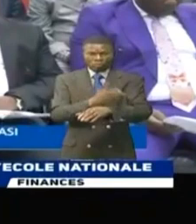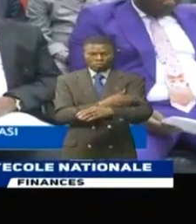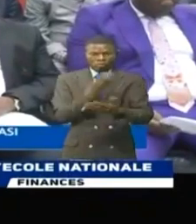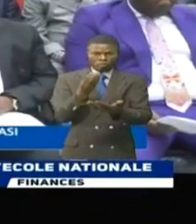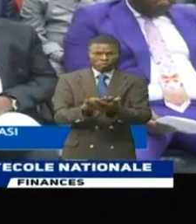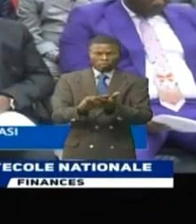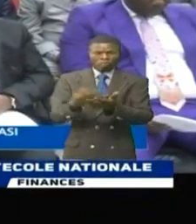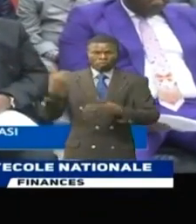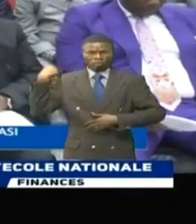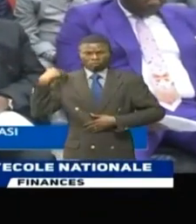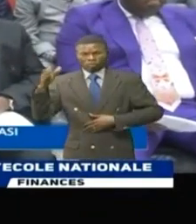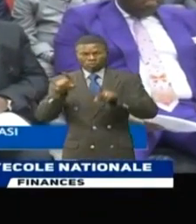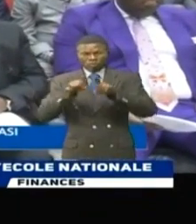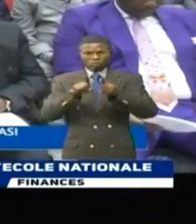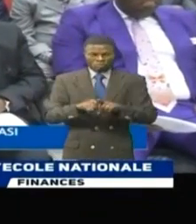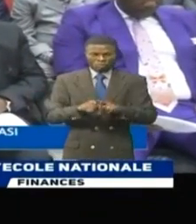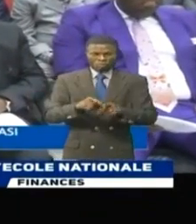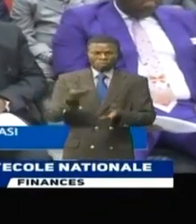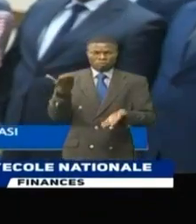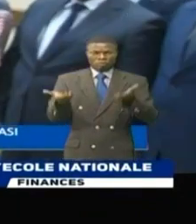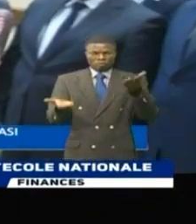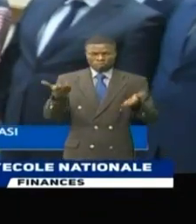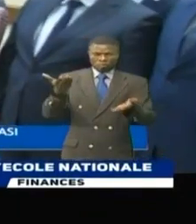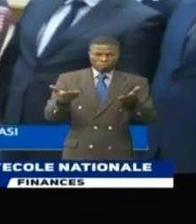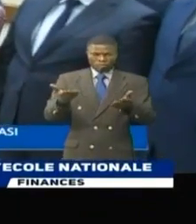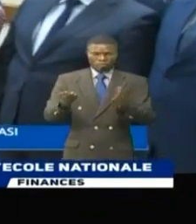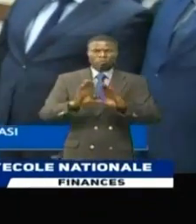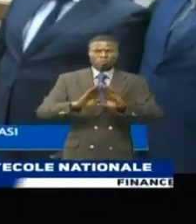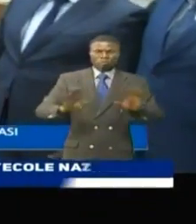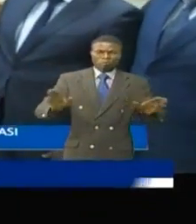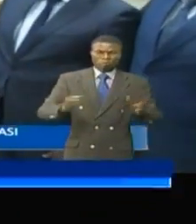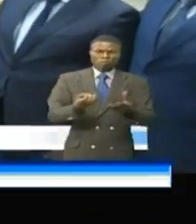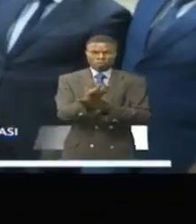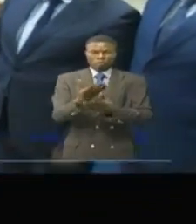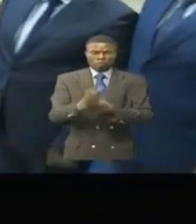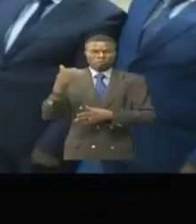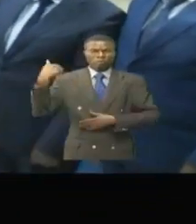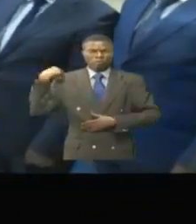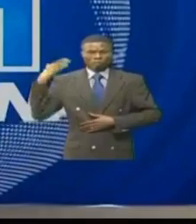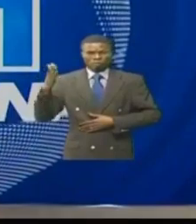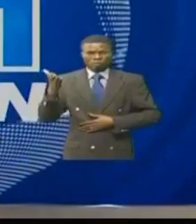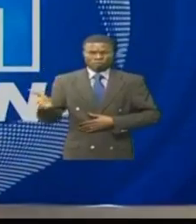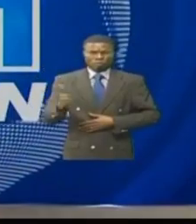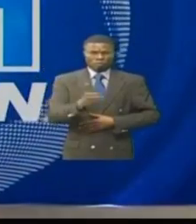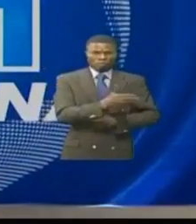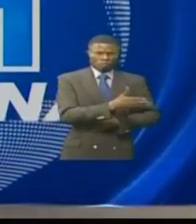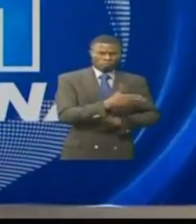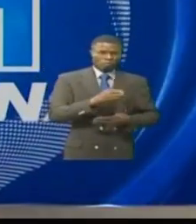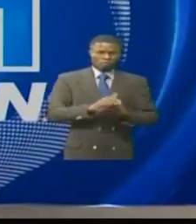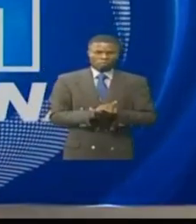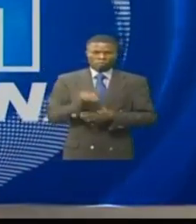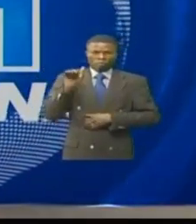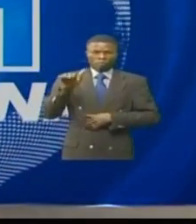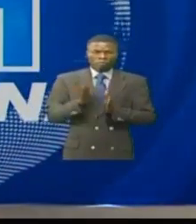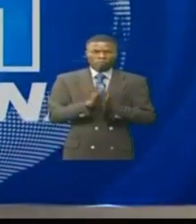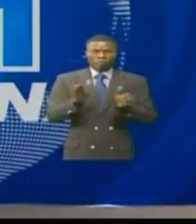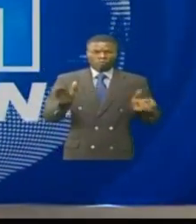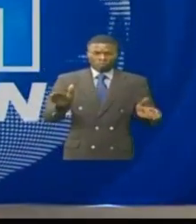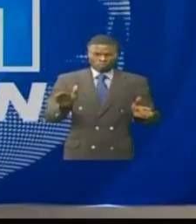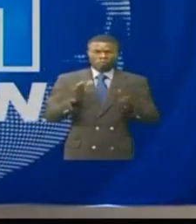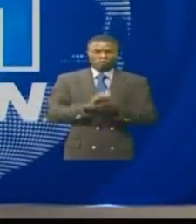budget de l'État et les pesanteurs à la maîtrise de la dépense publique. Le directeur